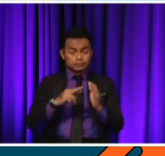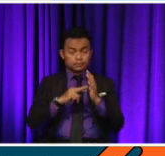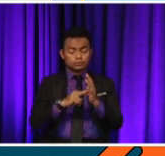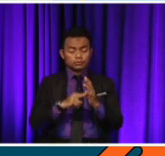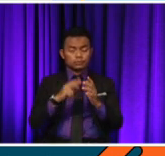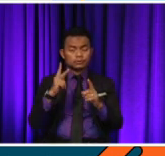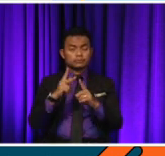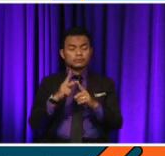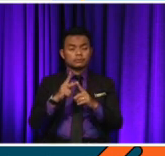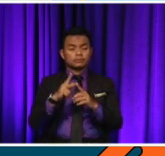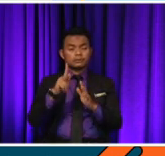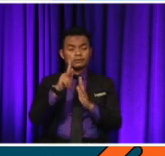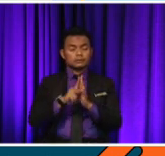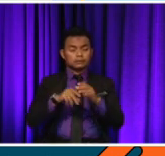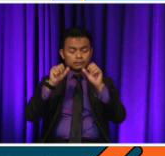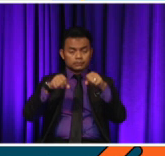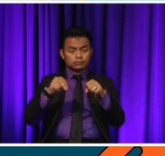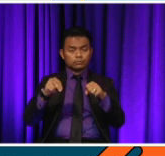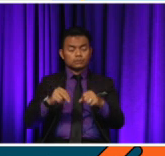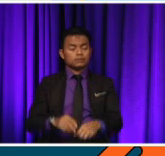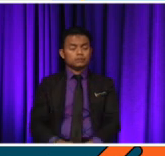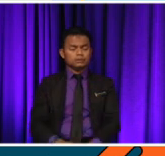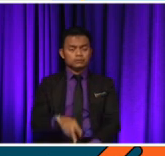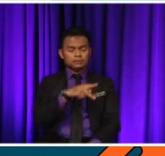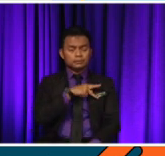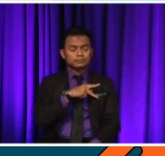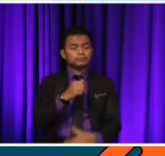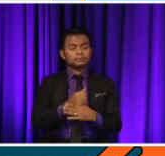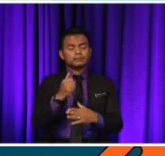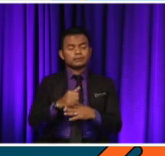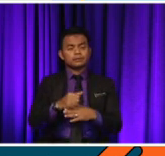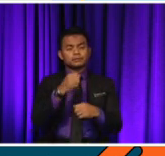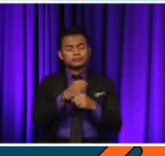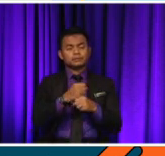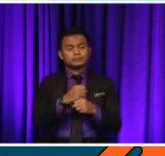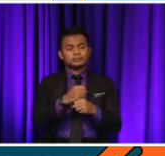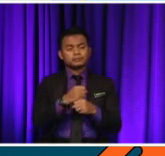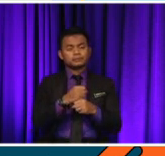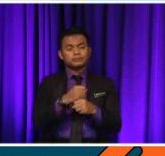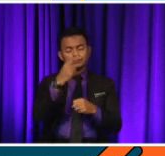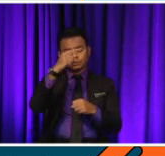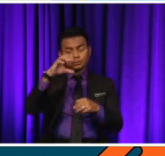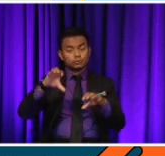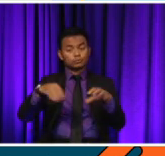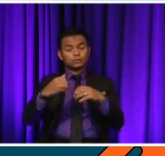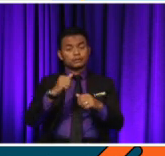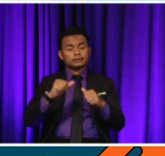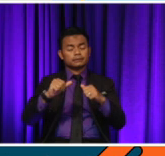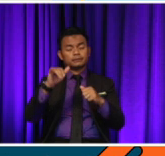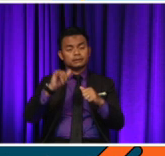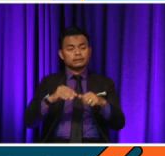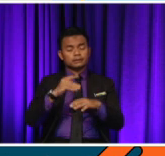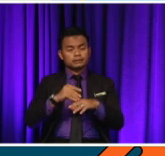pengurus atau pegel untuk melakukan segala Activity yang telah dirancang agar Matraman siswa umum